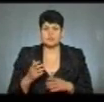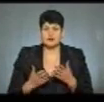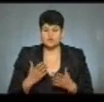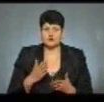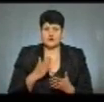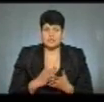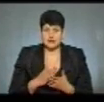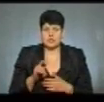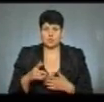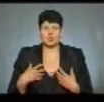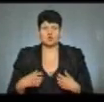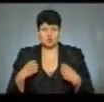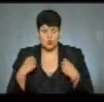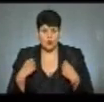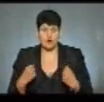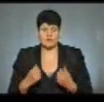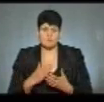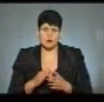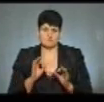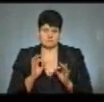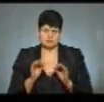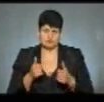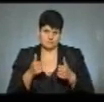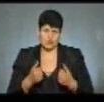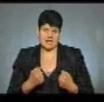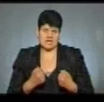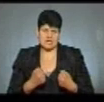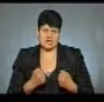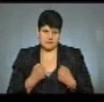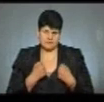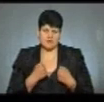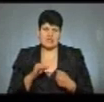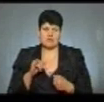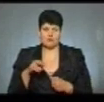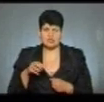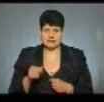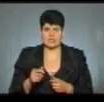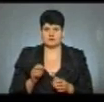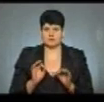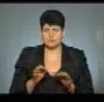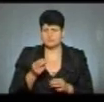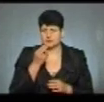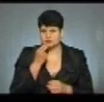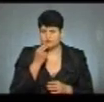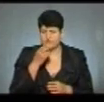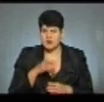є люди здорові, мають нормальний імунітет, нормальне харчування,